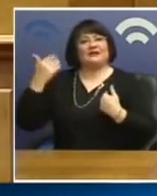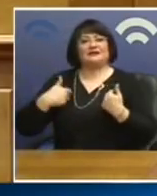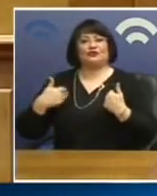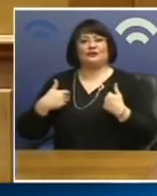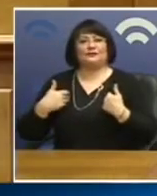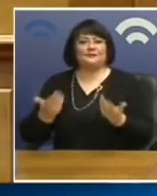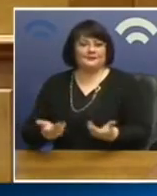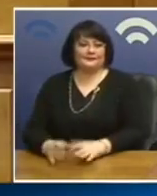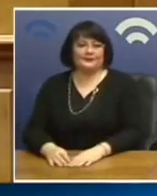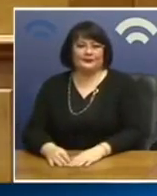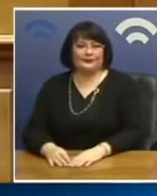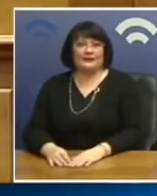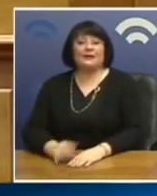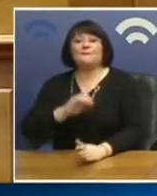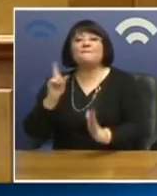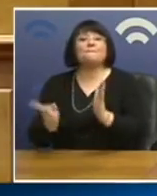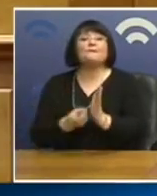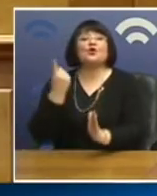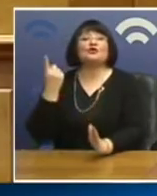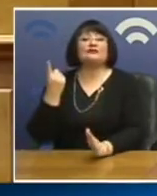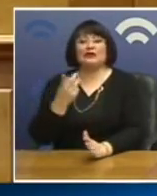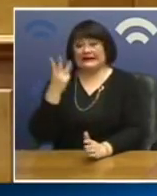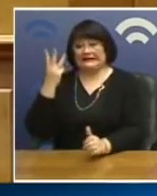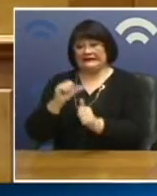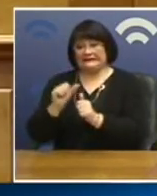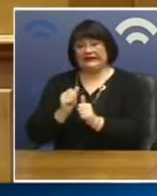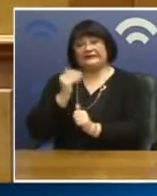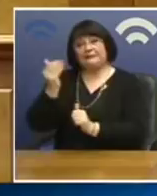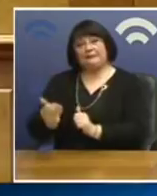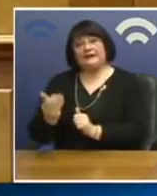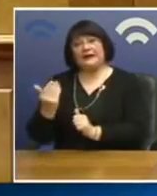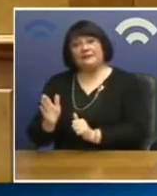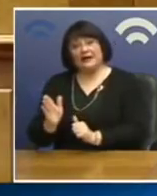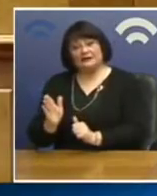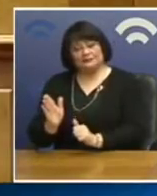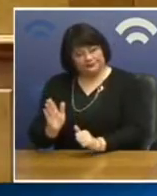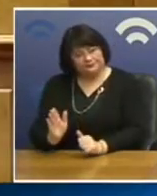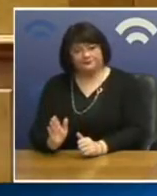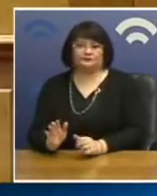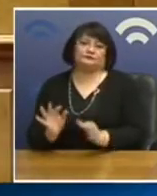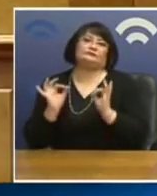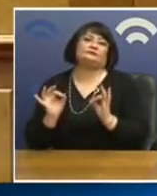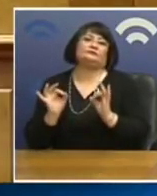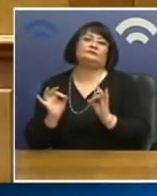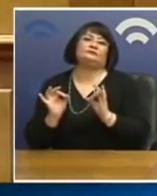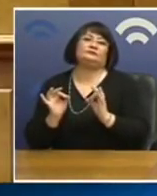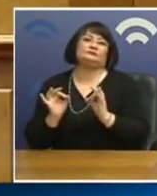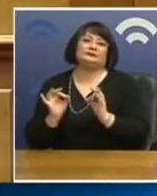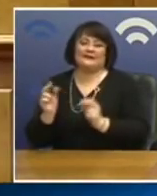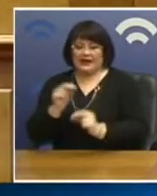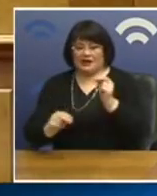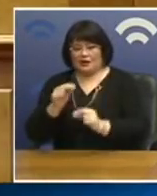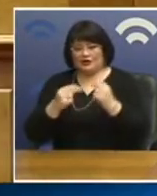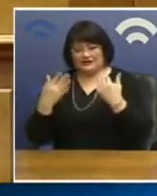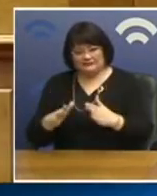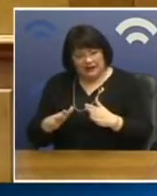Για πρώτη φορά στα χρονικά, τρεις μήνες μετά, με τη μεσολάβηση βεβαίως των εθνικών εκλογών και την αλλαγή της